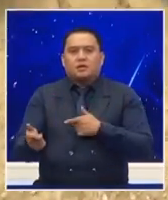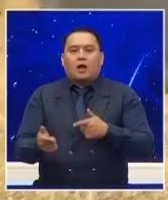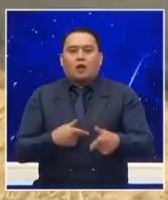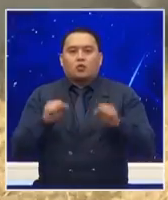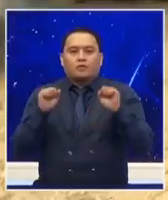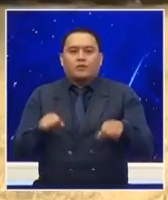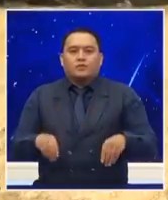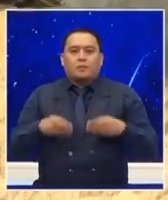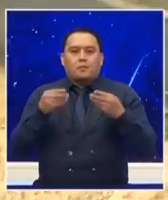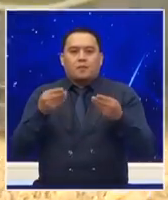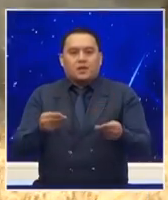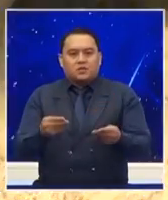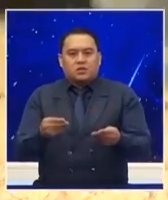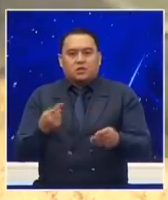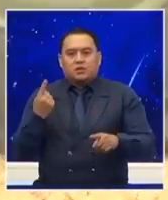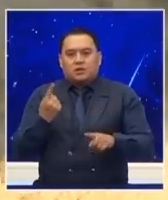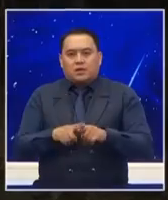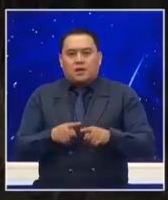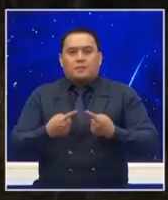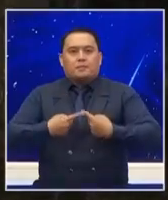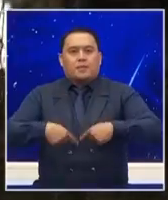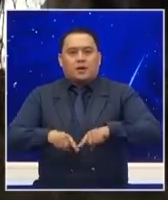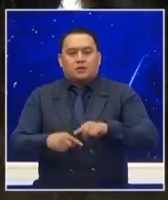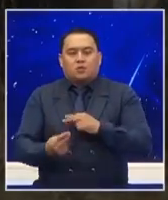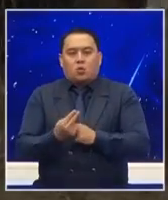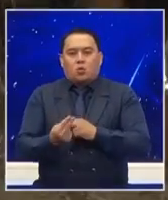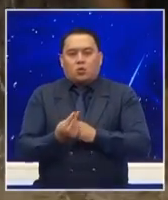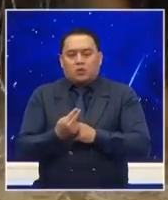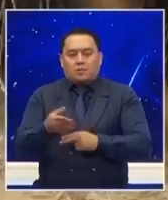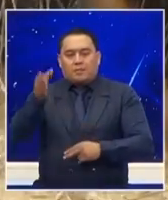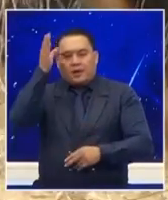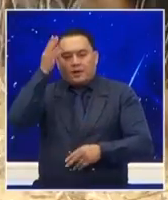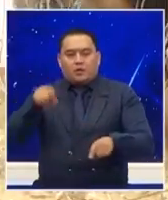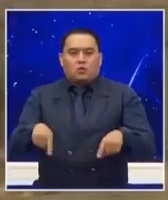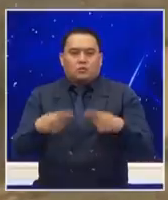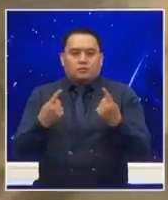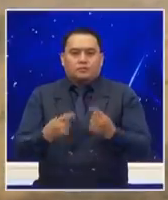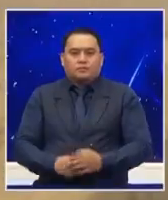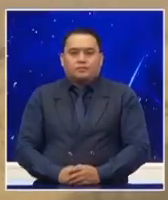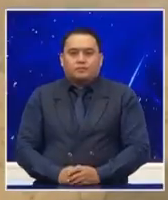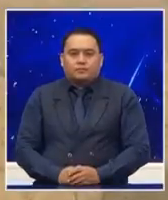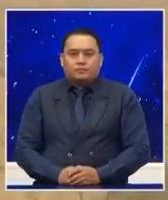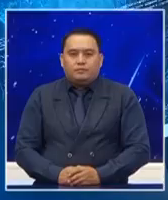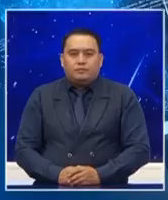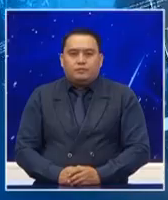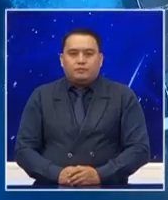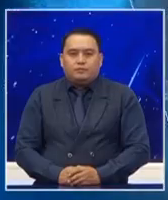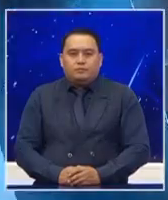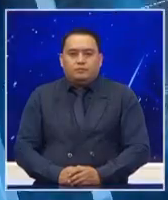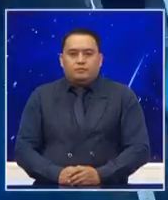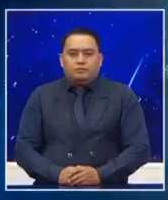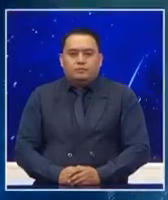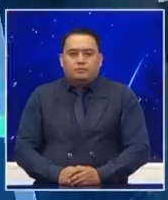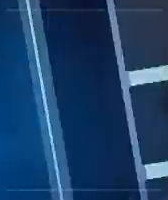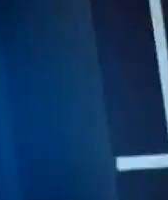мүмкіндік берсе, екіншіден техникалық базаны оқып білудегі білімдерін арттырмақ. Камшат